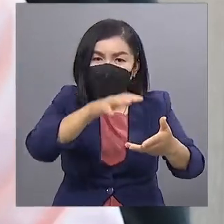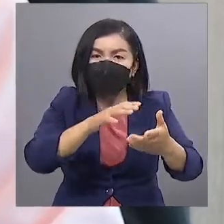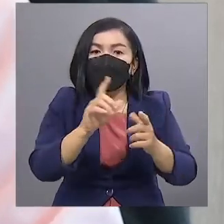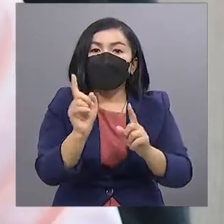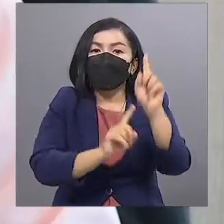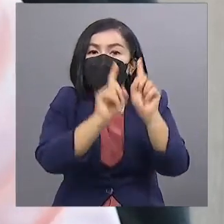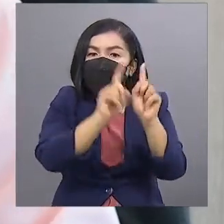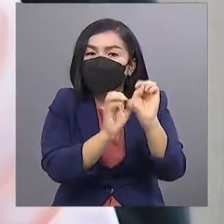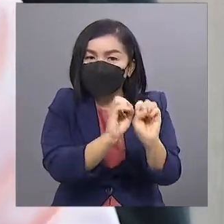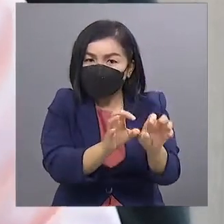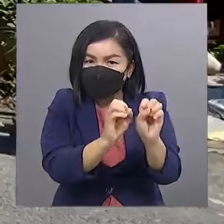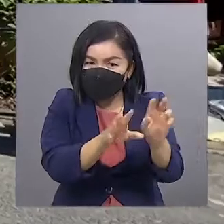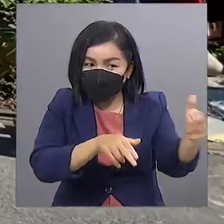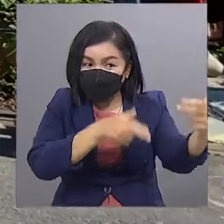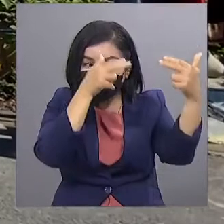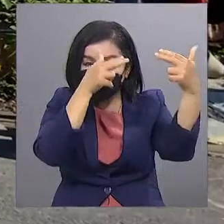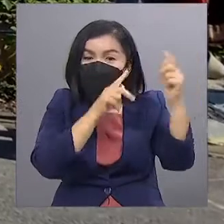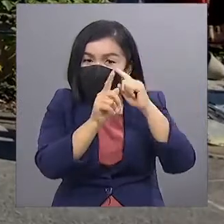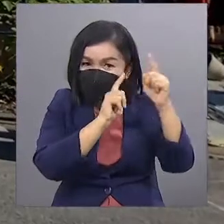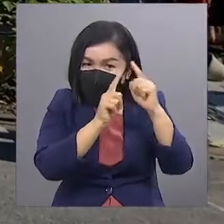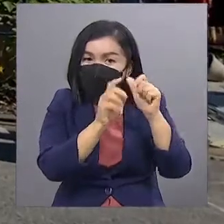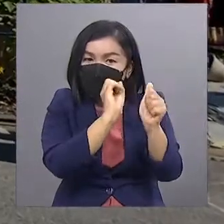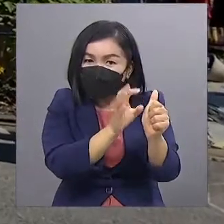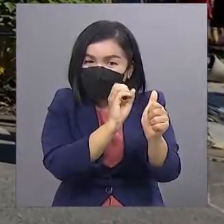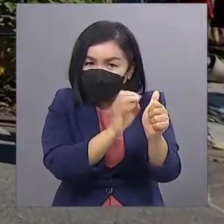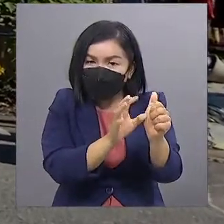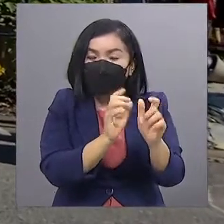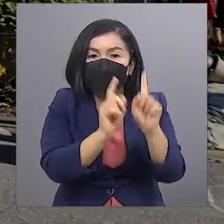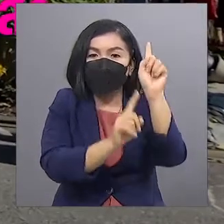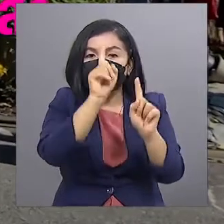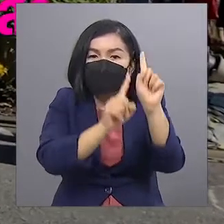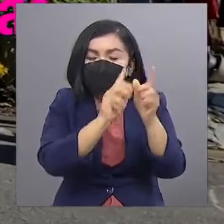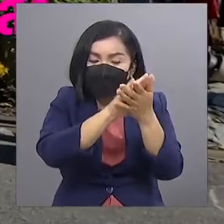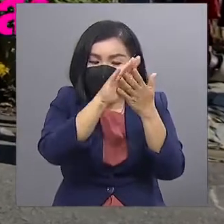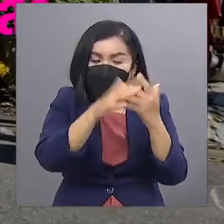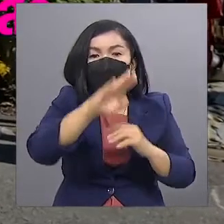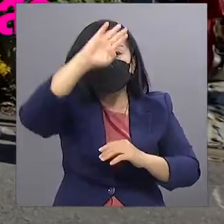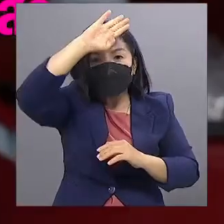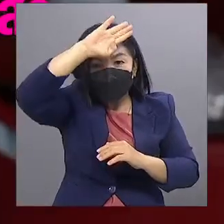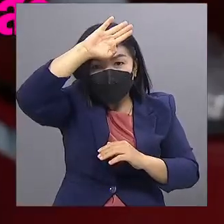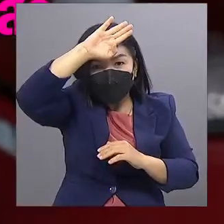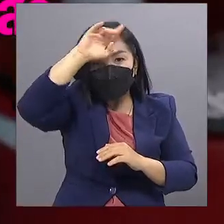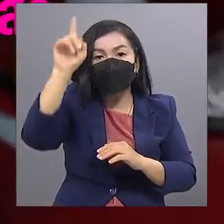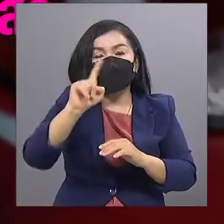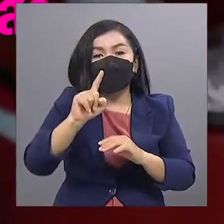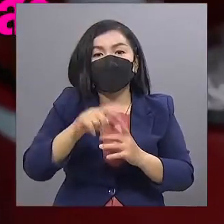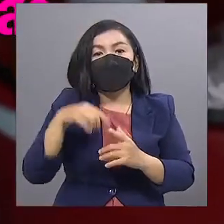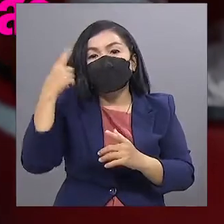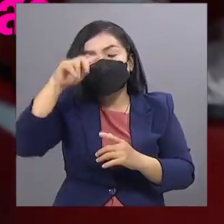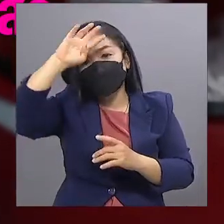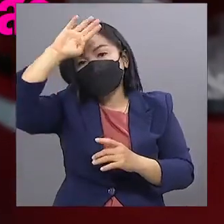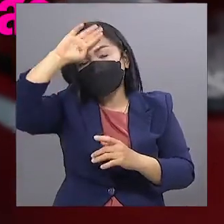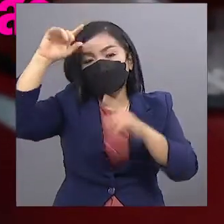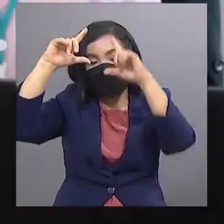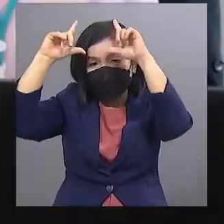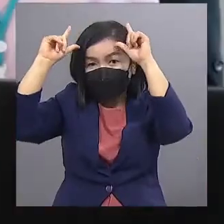วัดเปิดวดีโคอร์สอนหลงจากปเมือนอาการเรีบร้อยผู้ป่วยจะถูกจบคู่กัพยาบาลอาศาเพื่ติดตามอาการ